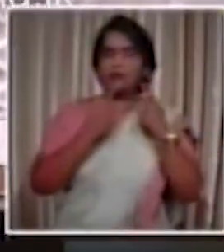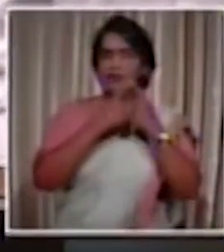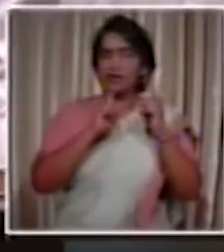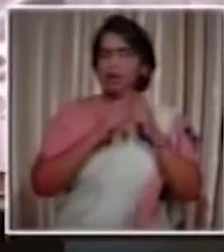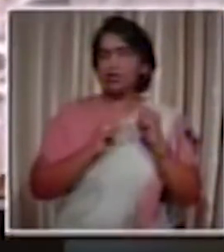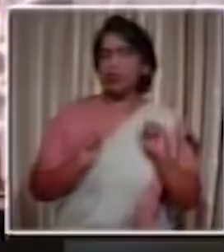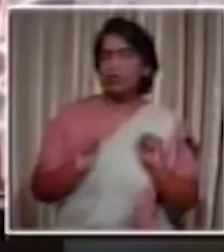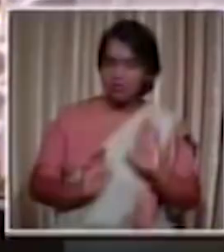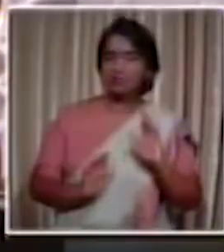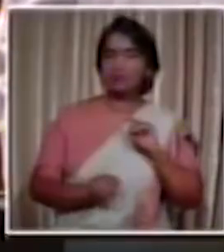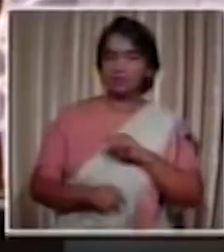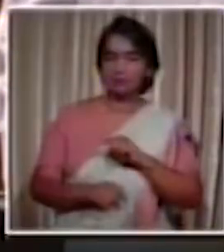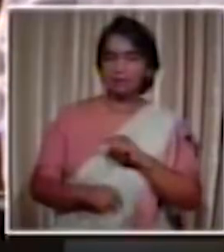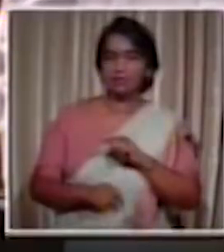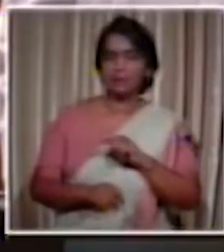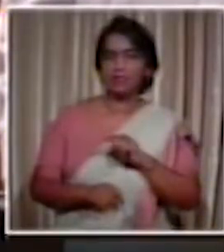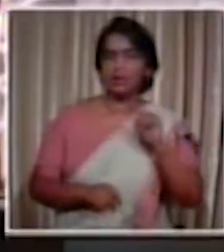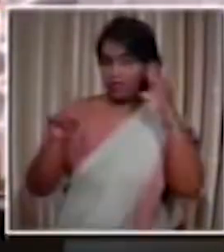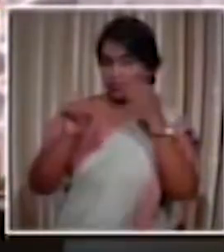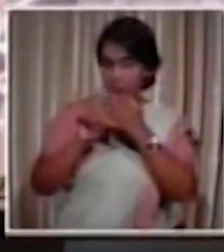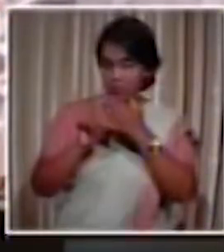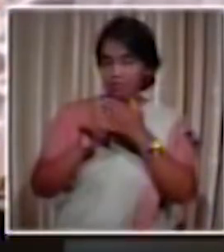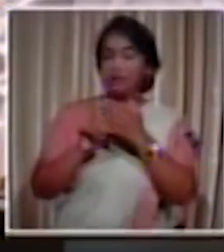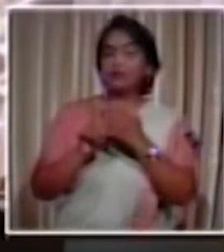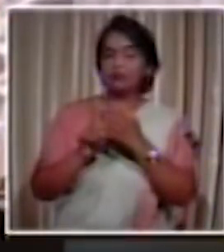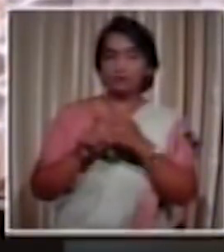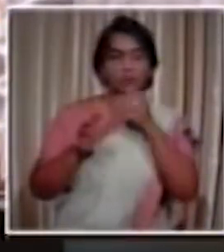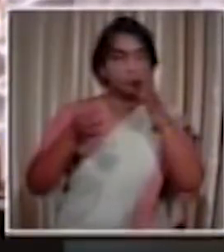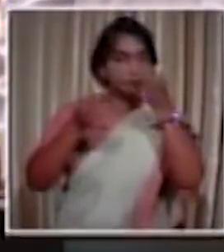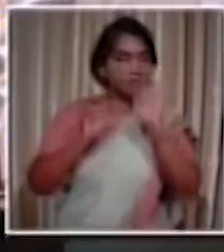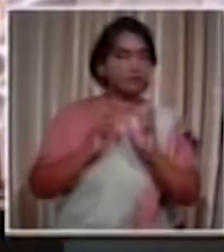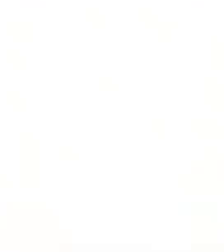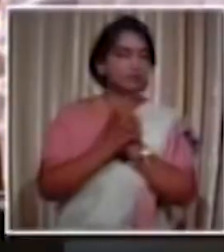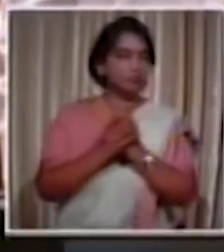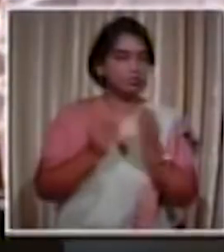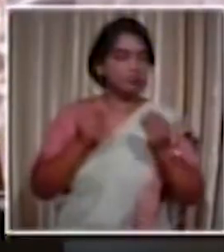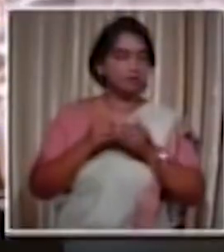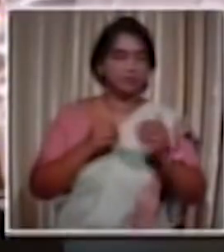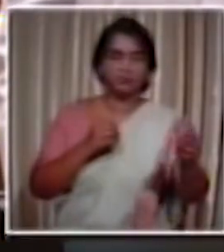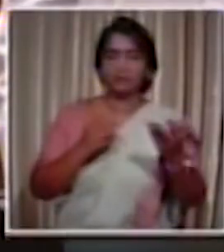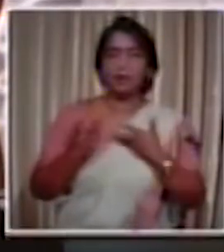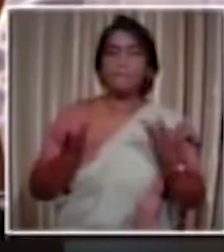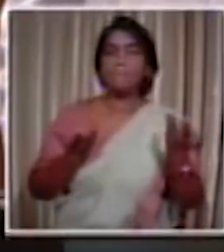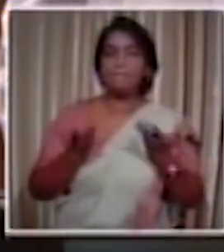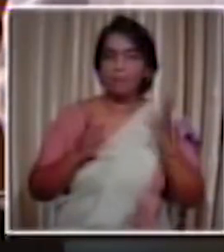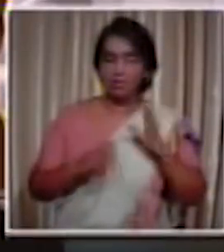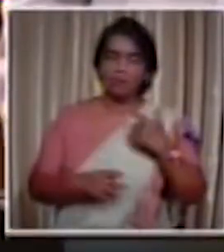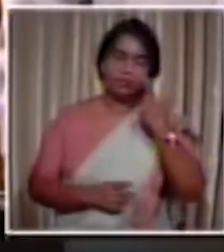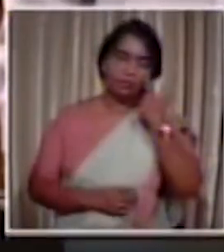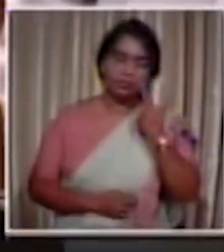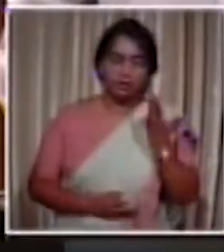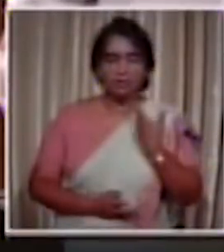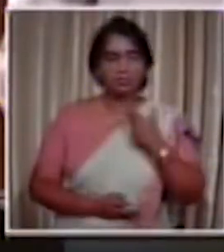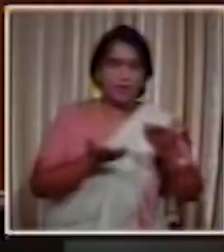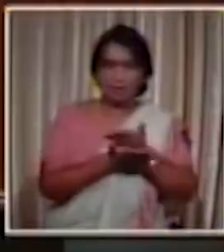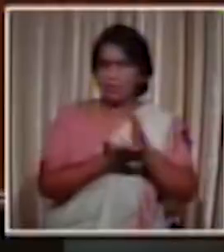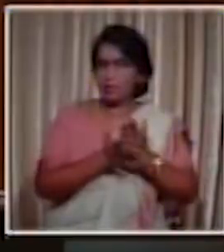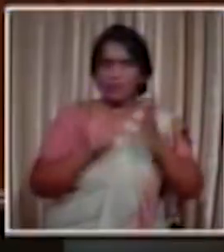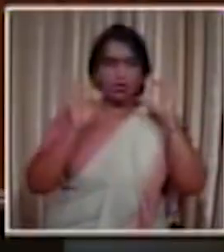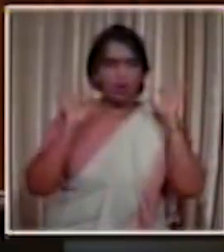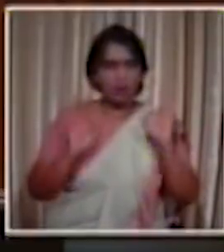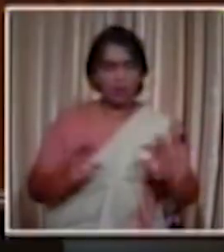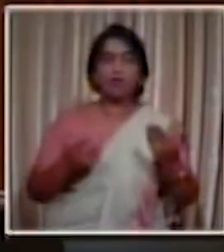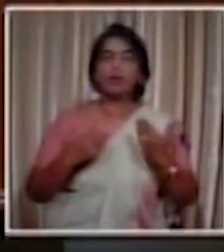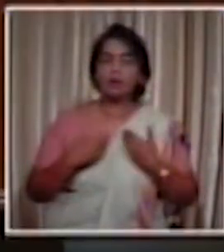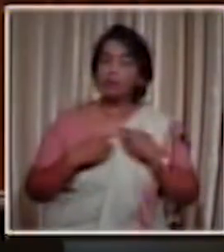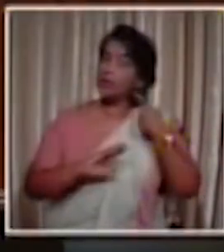උත්සාහයන් ගනු ලැබුවද ඒ සම්බන්ධයෙන් සාධනීය විසඳුමක් කරා එළඹීමට නොහැකි වූ බව කනගාටුවෙන් සඳහන් කිරීමට කැමැත්තෙමි.